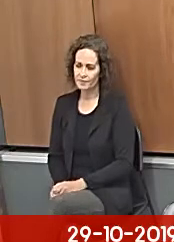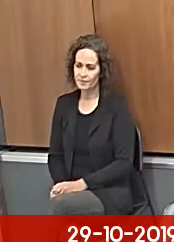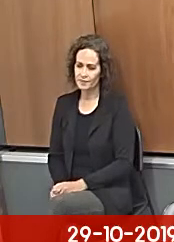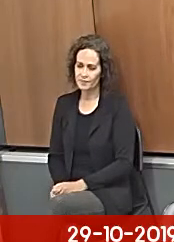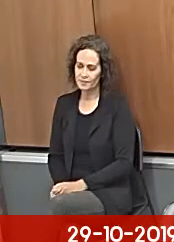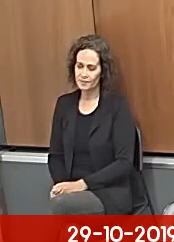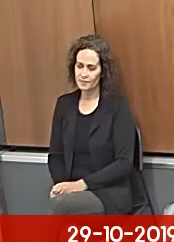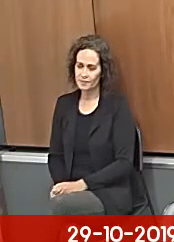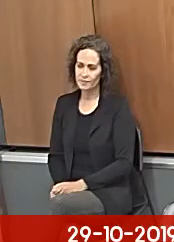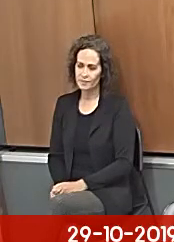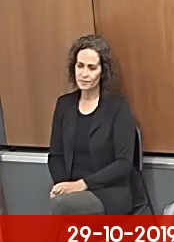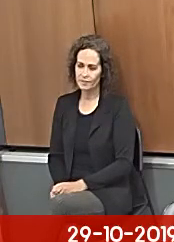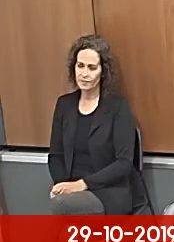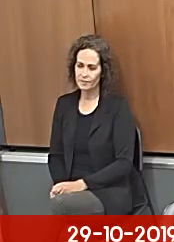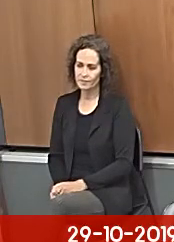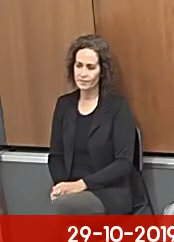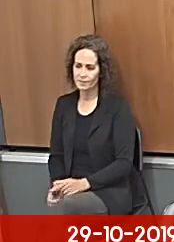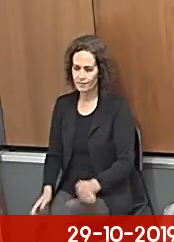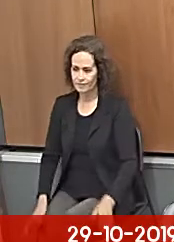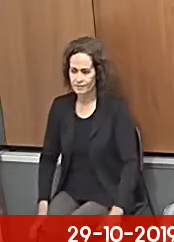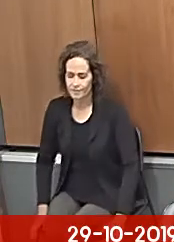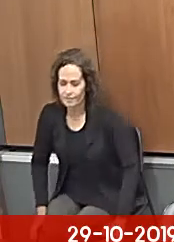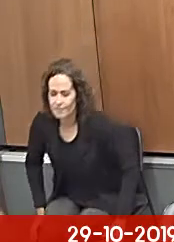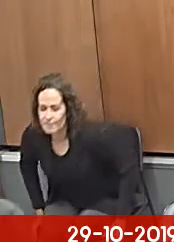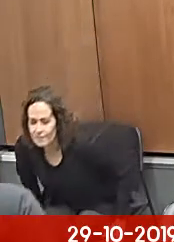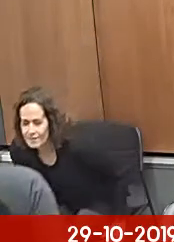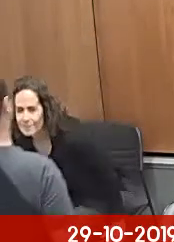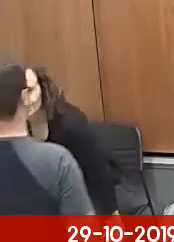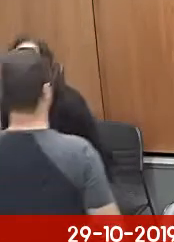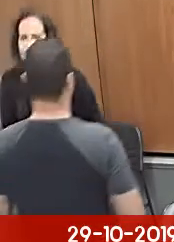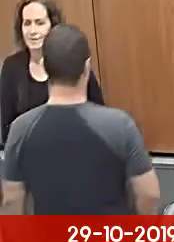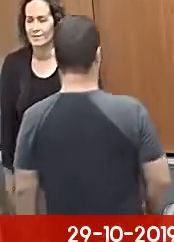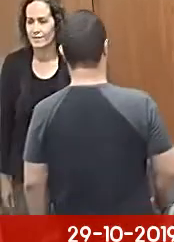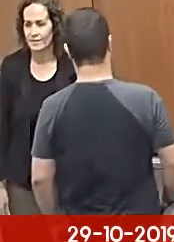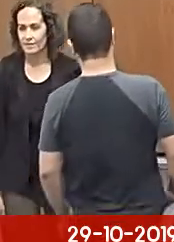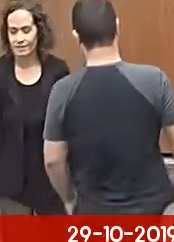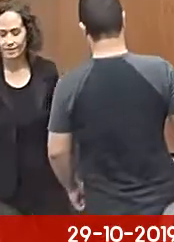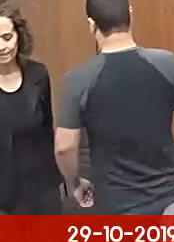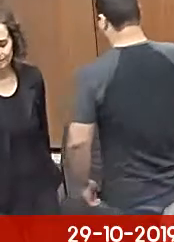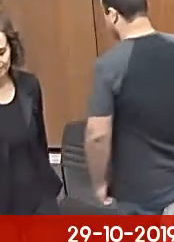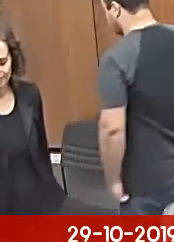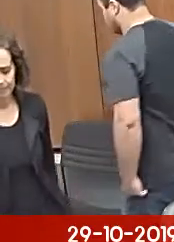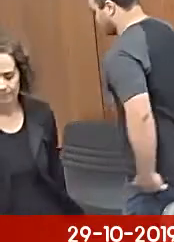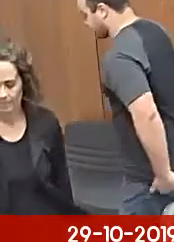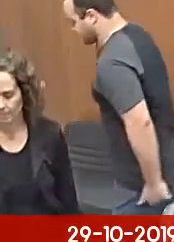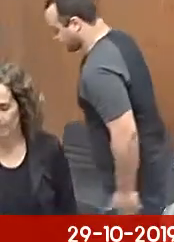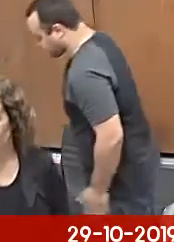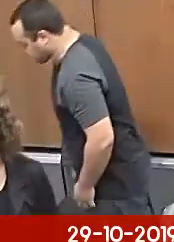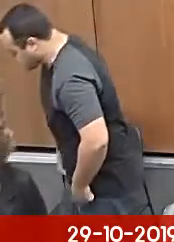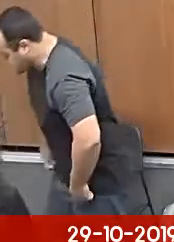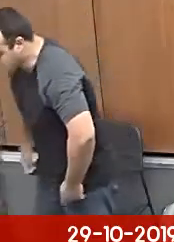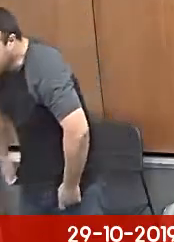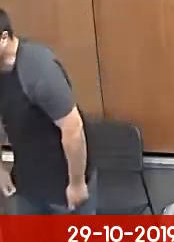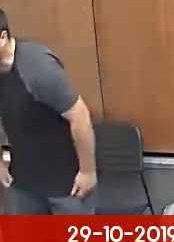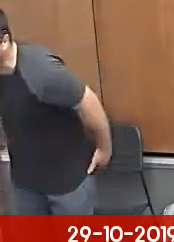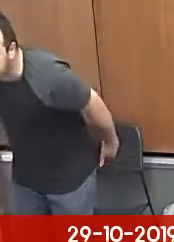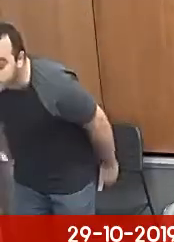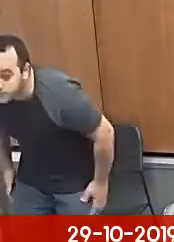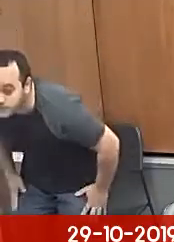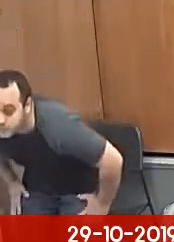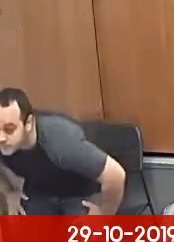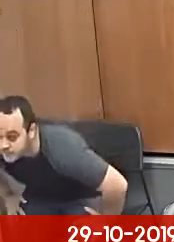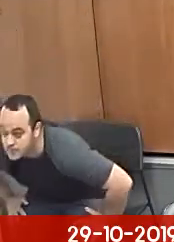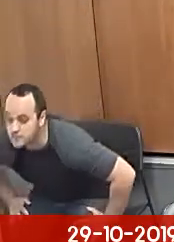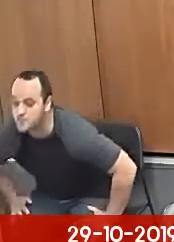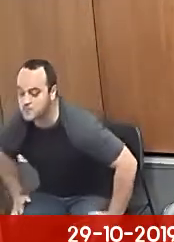serbest vuruşta cezalandı. Şu kontrata dikkat etmeniz lazım. 3'e 2 yakalandı. Sol kanat bir boşluk. Selim